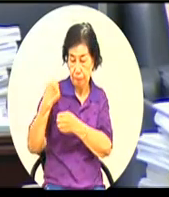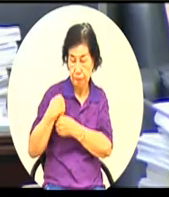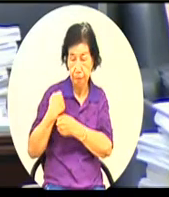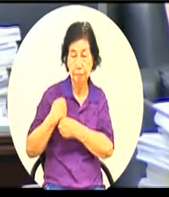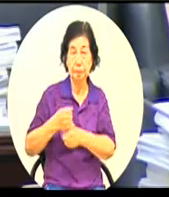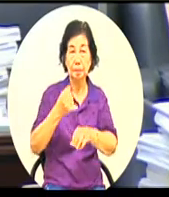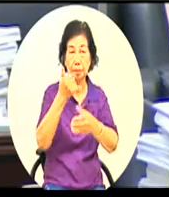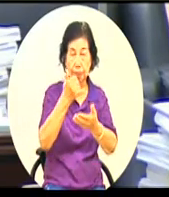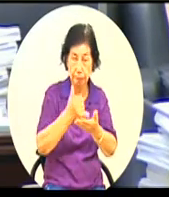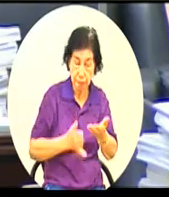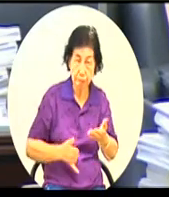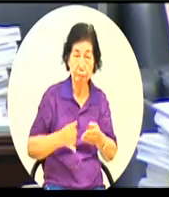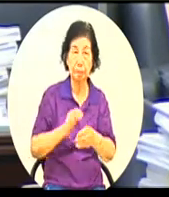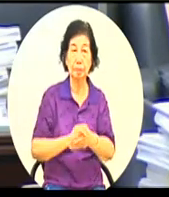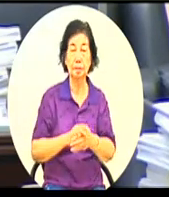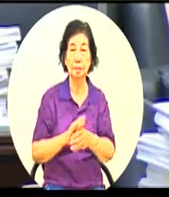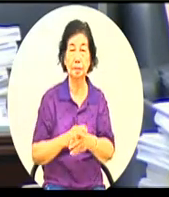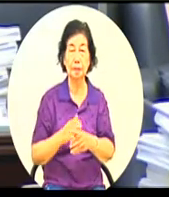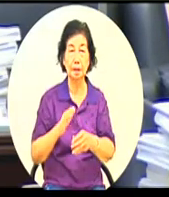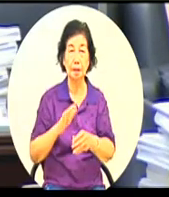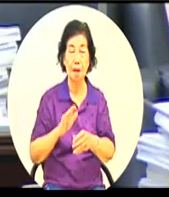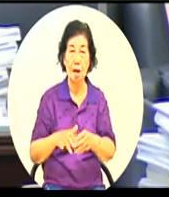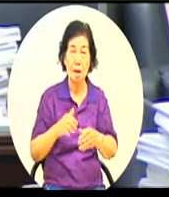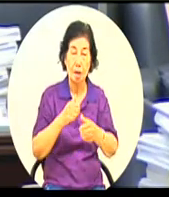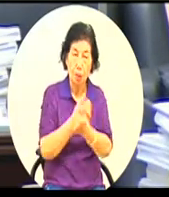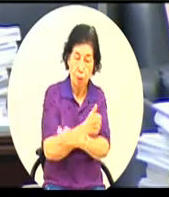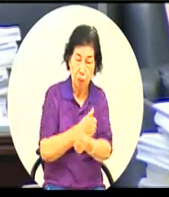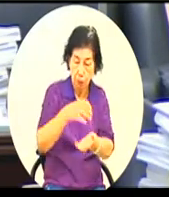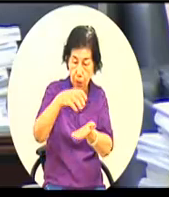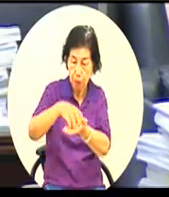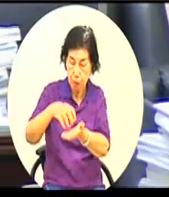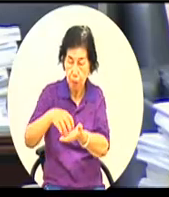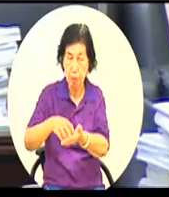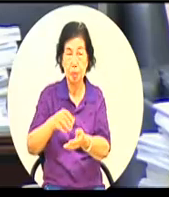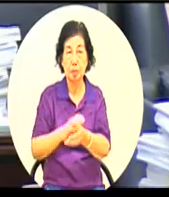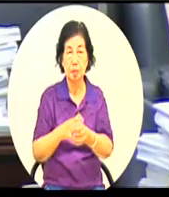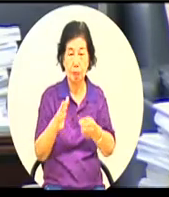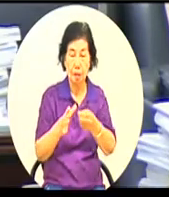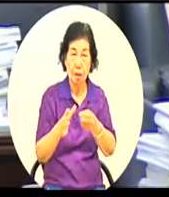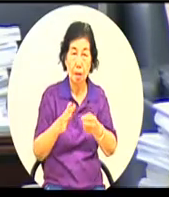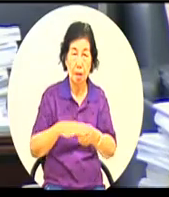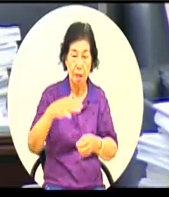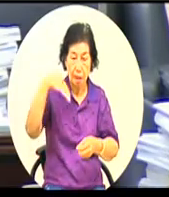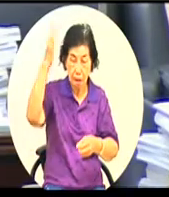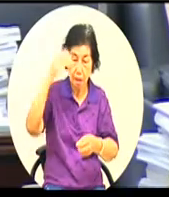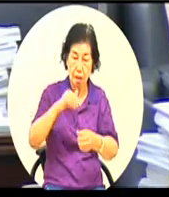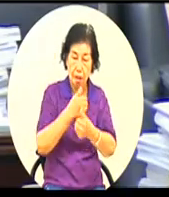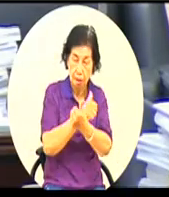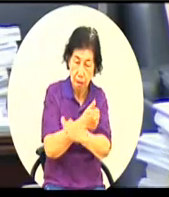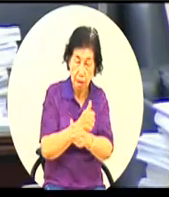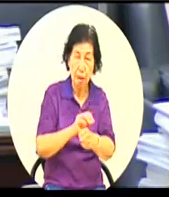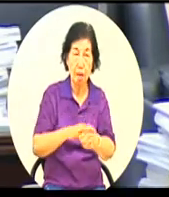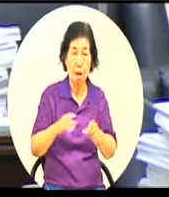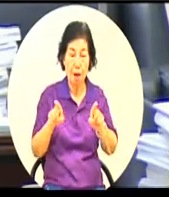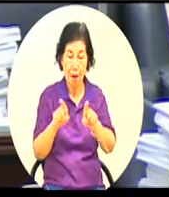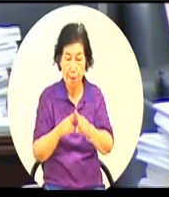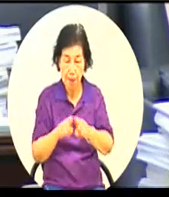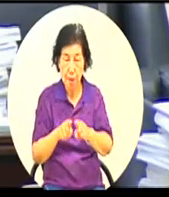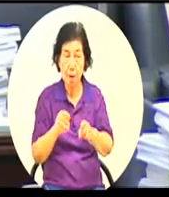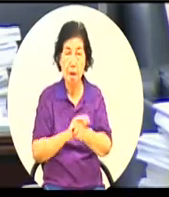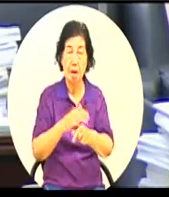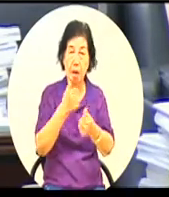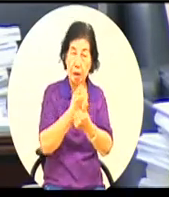考，啊一路为年轻、为少年，就一直为国家打